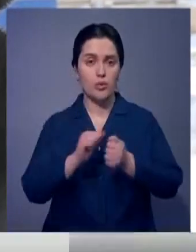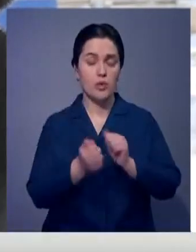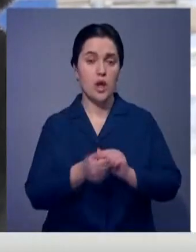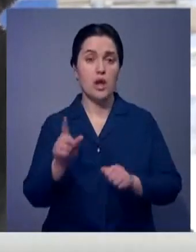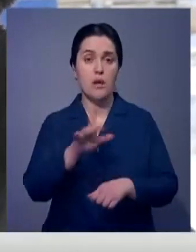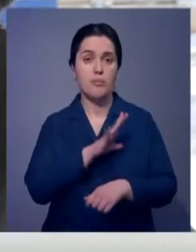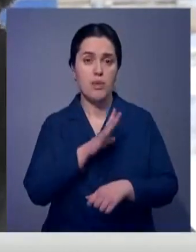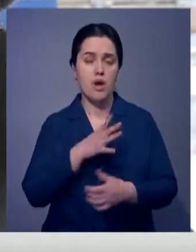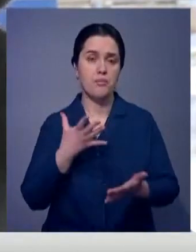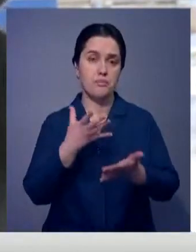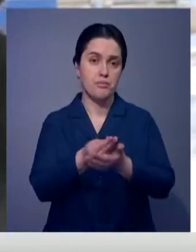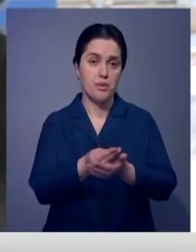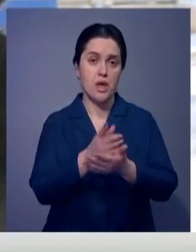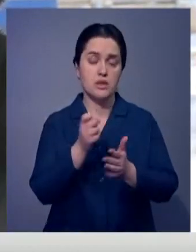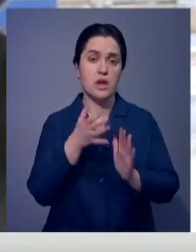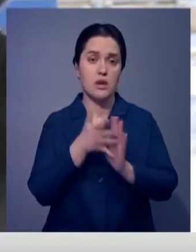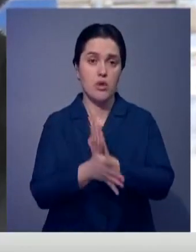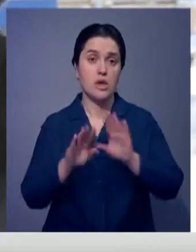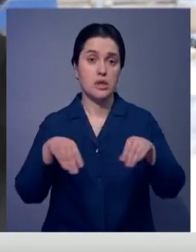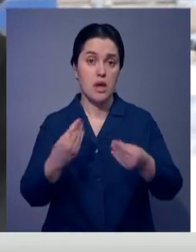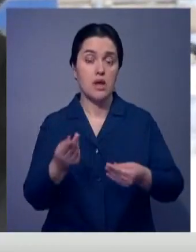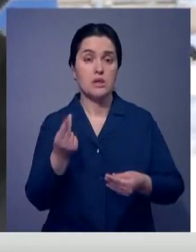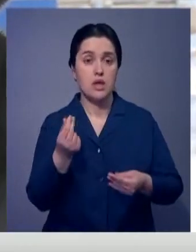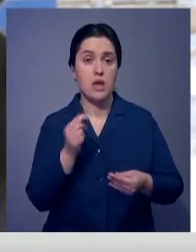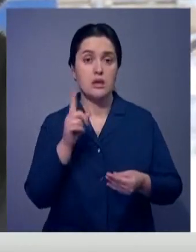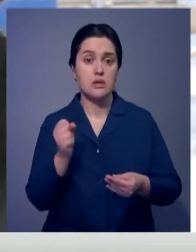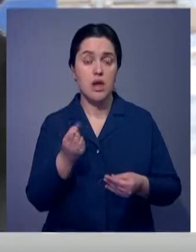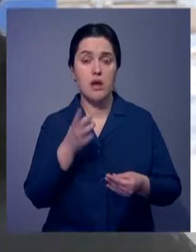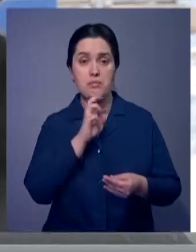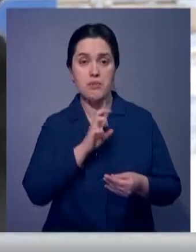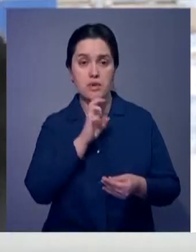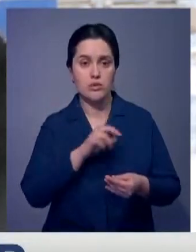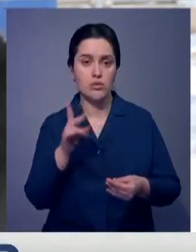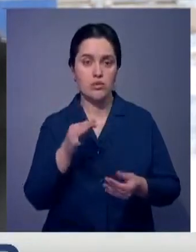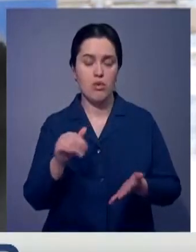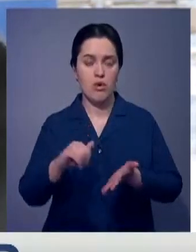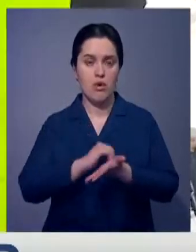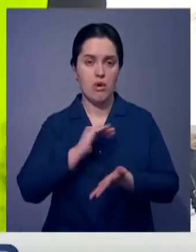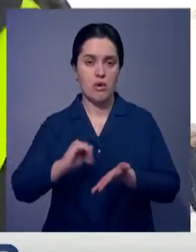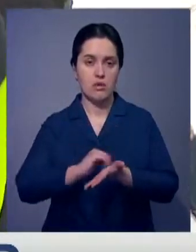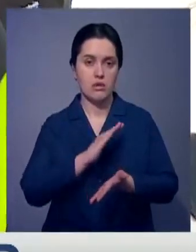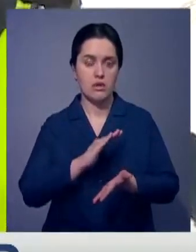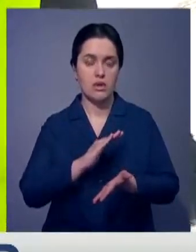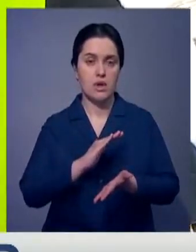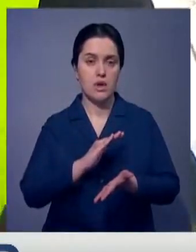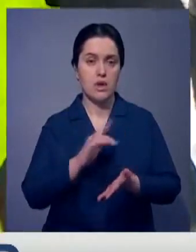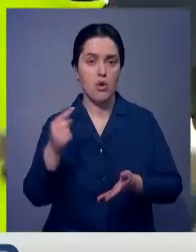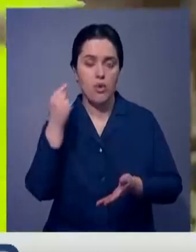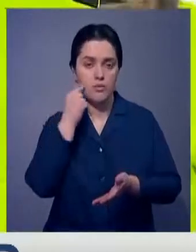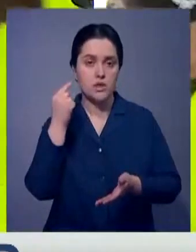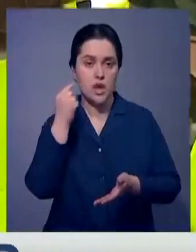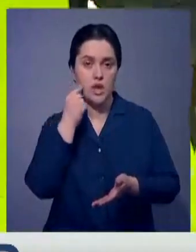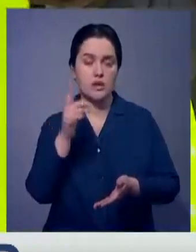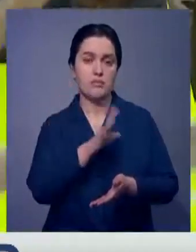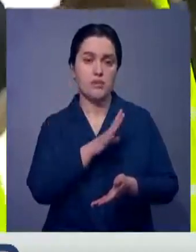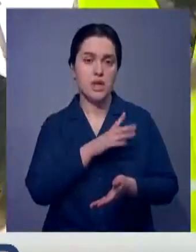Иногда пытаемся оплатить расходы, дать ему денег, хотя бы за топливо. Но это всякий раз оборачивается против нас. Он обижается.